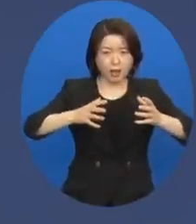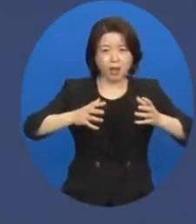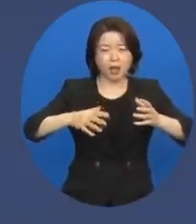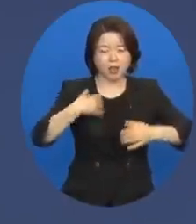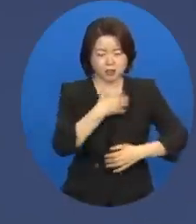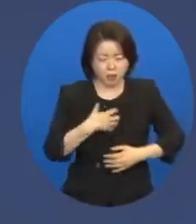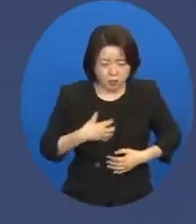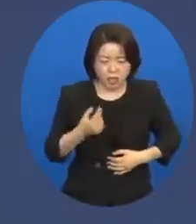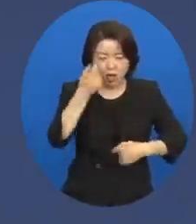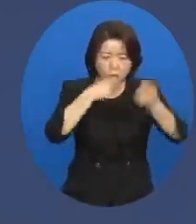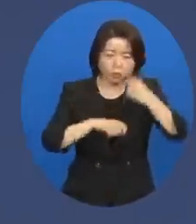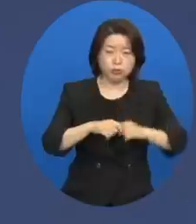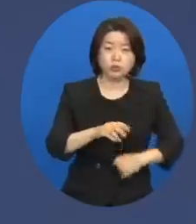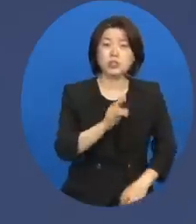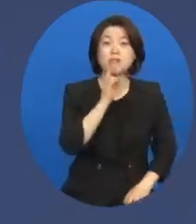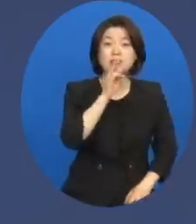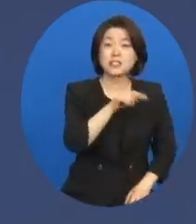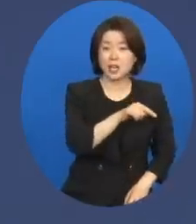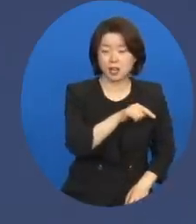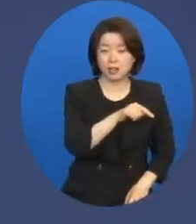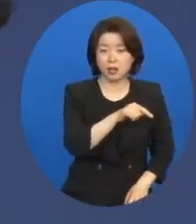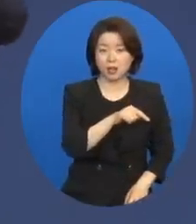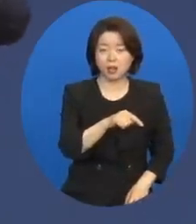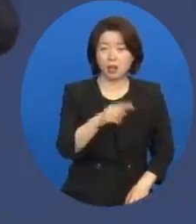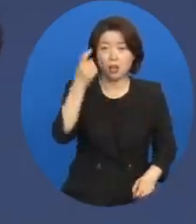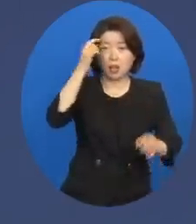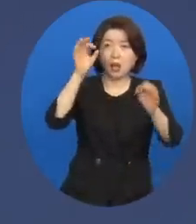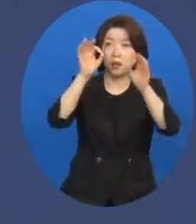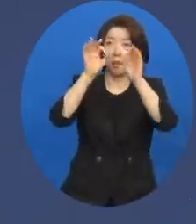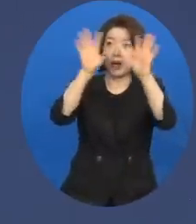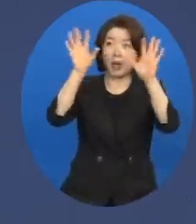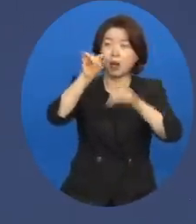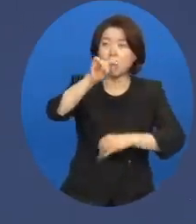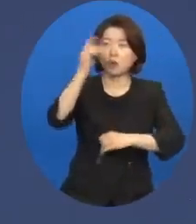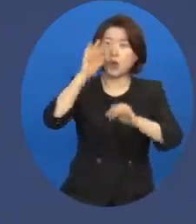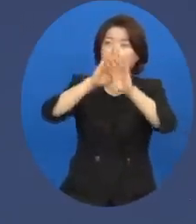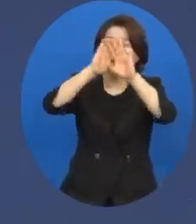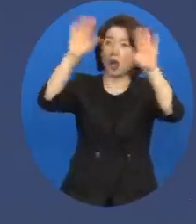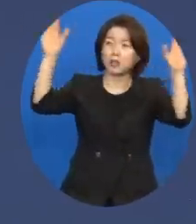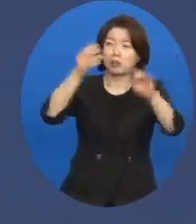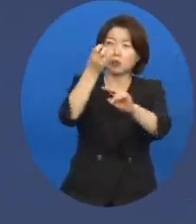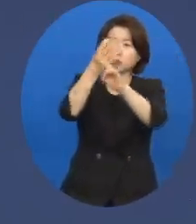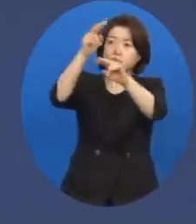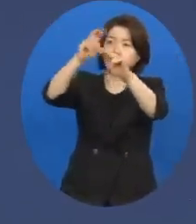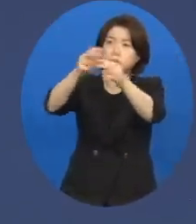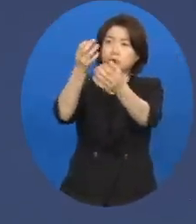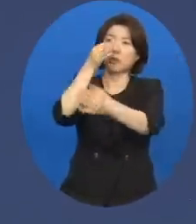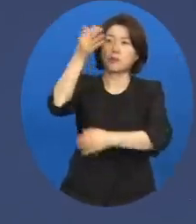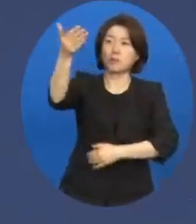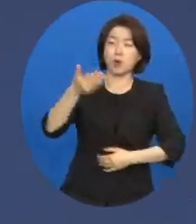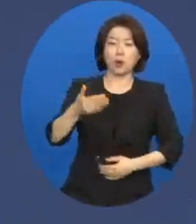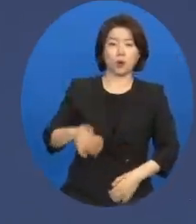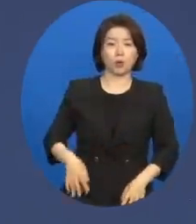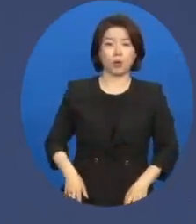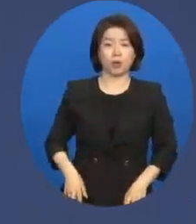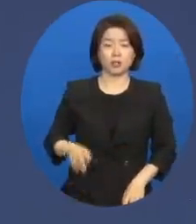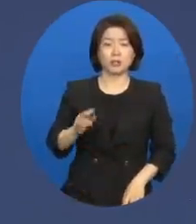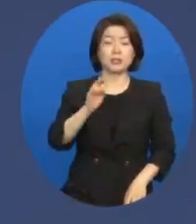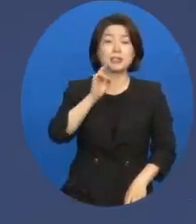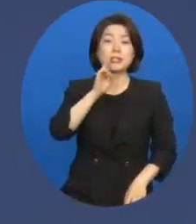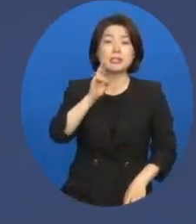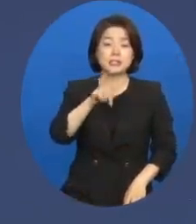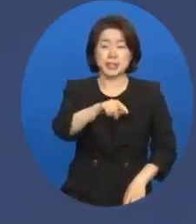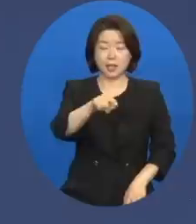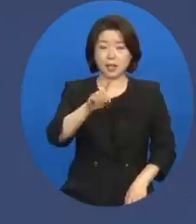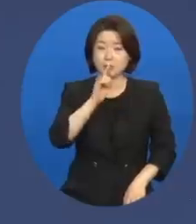이사야가 상상도 못하게 하늘을 여시며 하늘 보좌를 보여주셨어요. 그때 이사야 선지자가